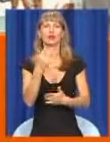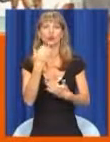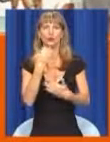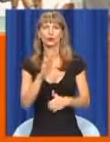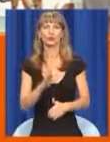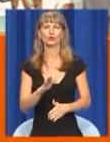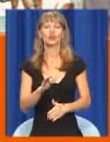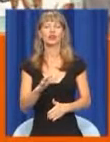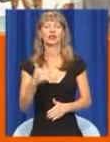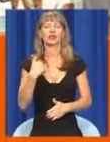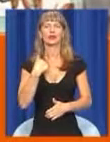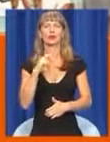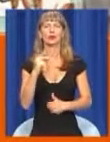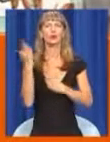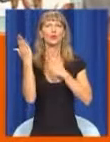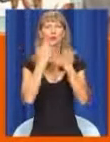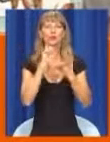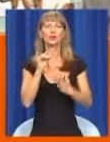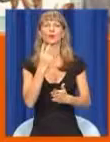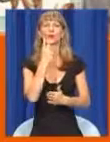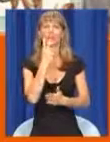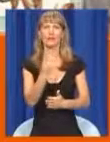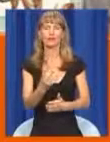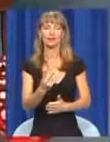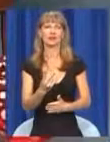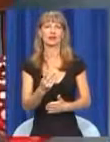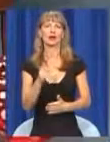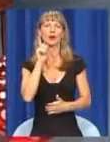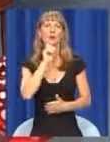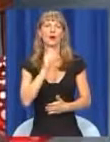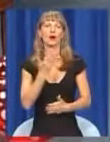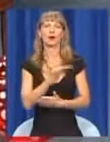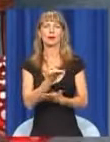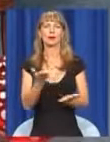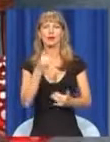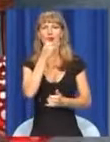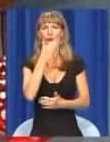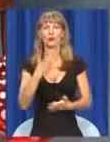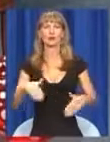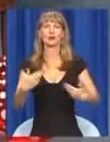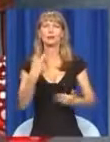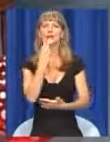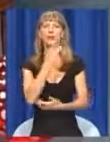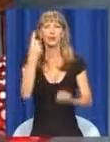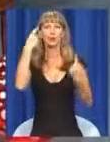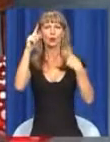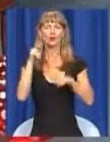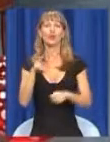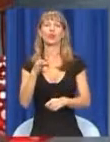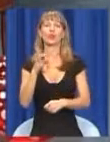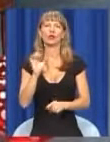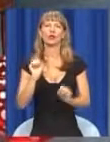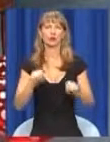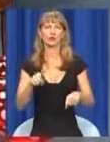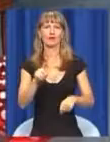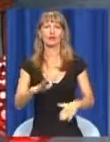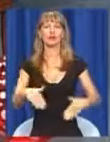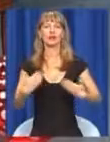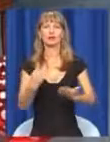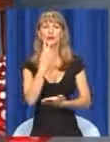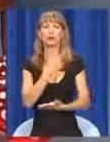б прочитала і подивилася. І прочитала, і подивилася. Ну, поки що ми вам не можемо запропонувати переглянути мультик, проте можемо вам